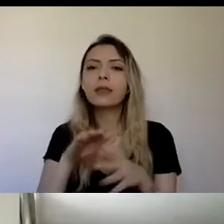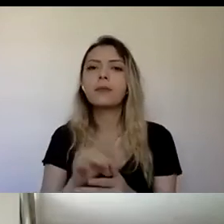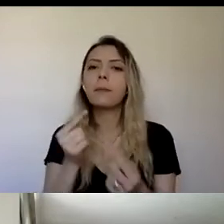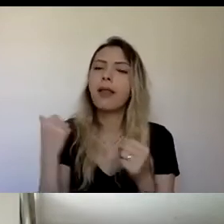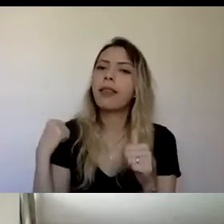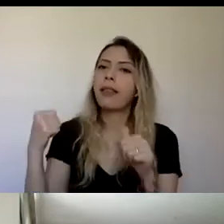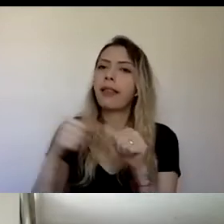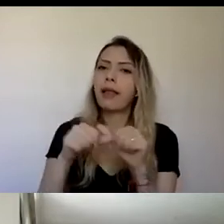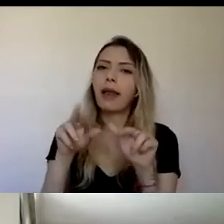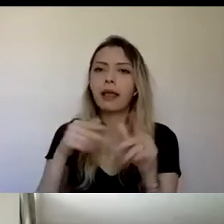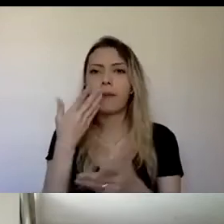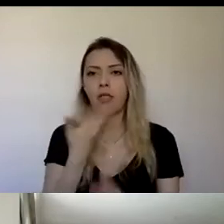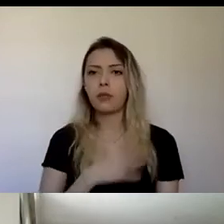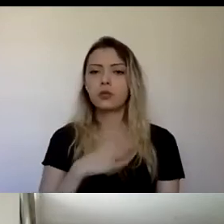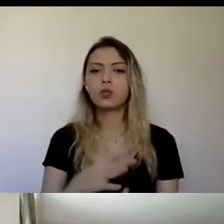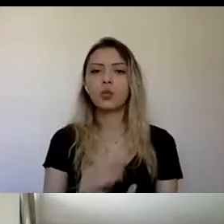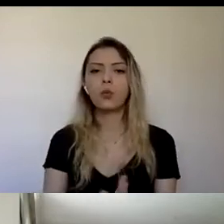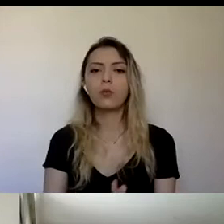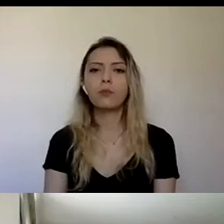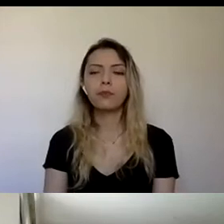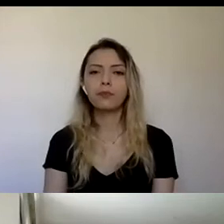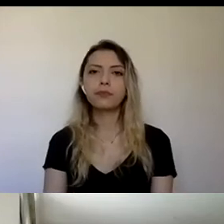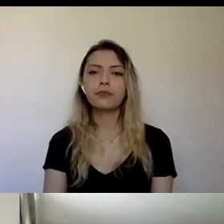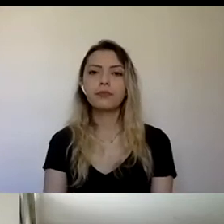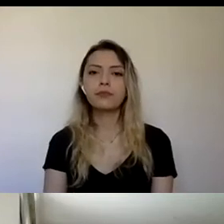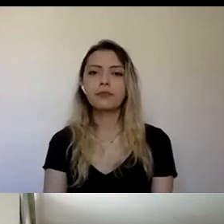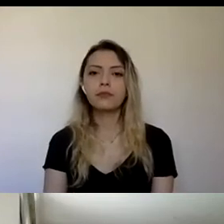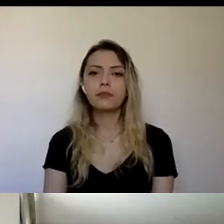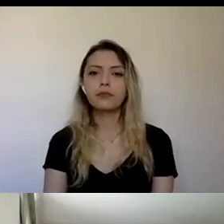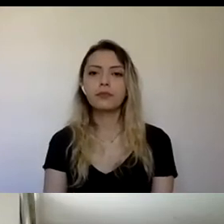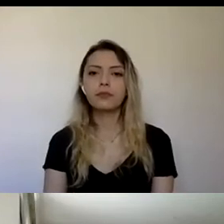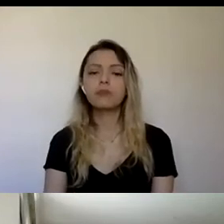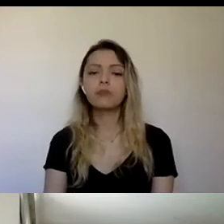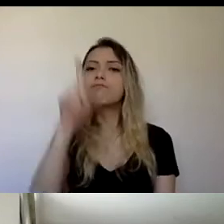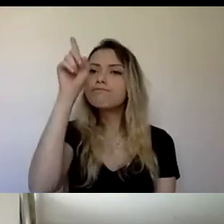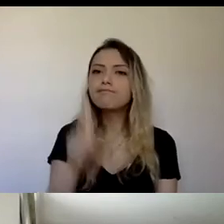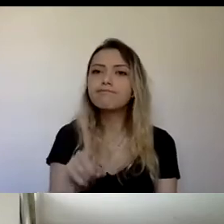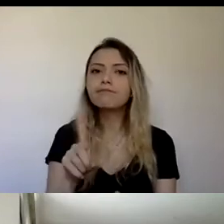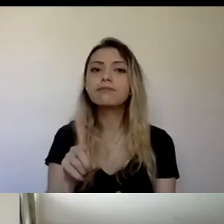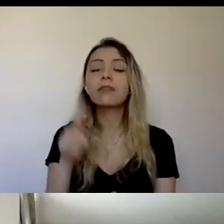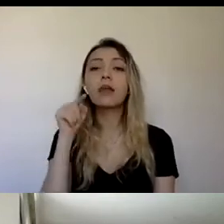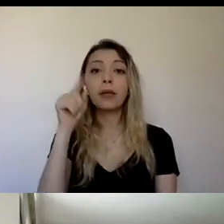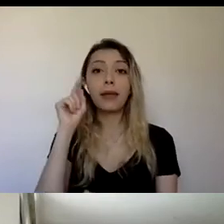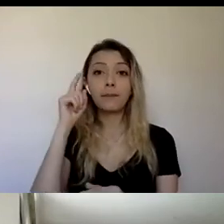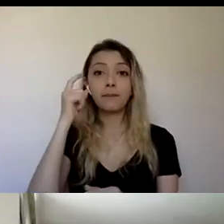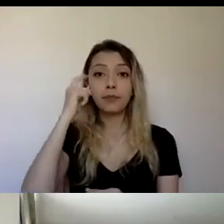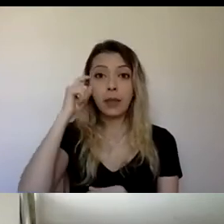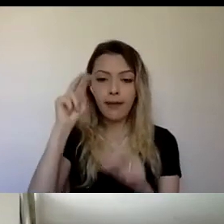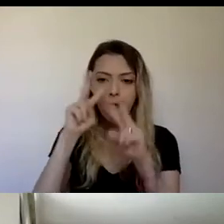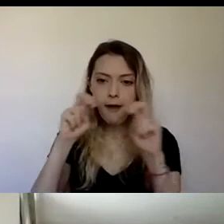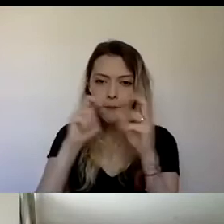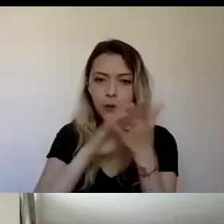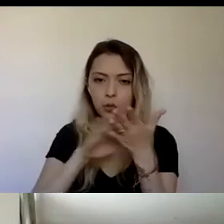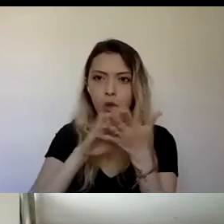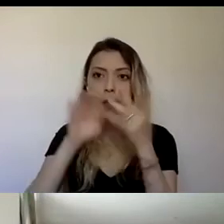tekrarlamış olmak için bahsetmek istiyorum. İlk önce izleme yapacağınız alandaki insan hakları